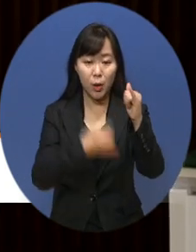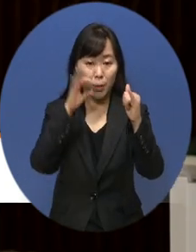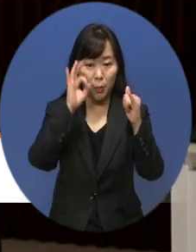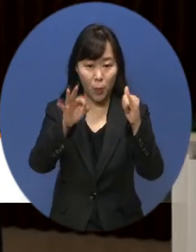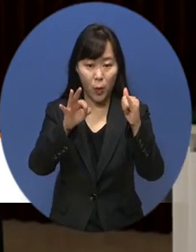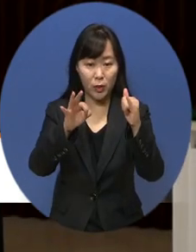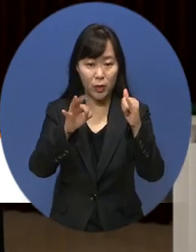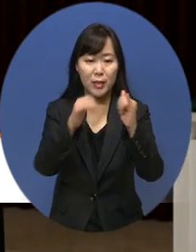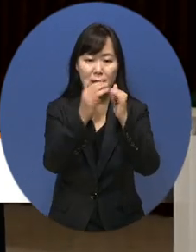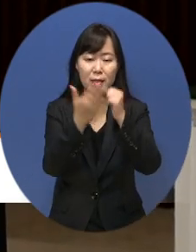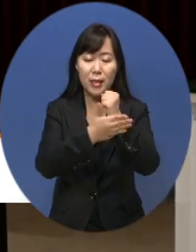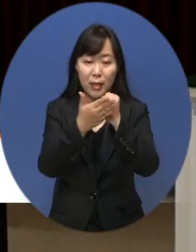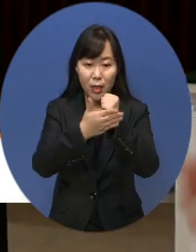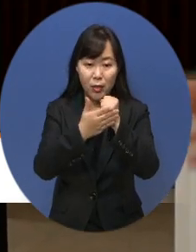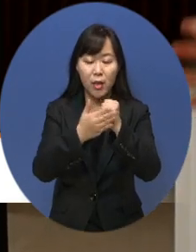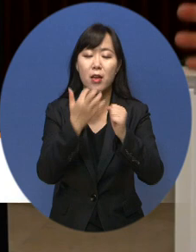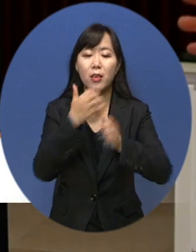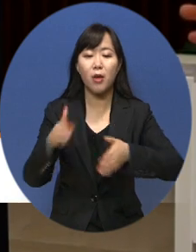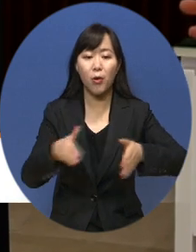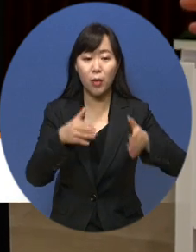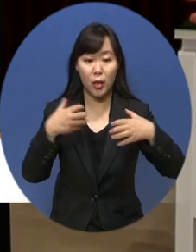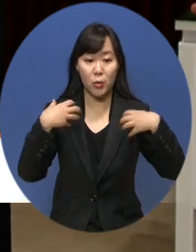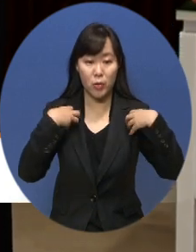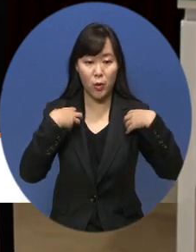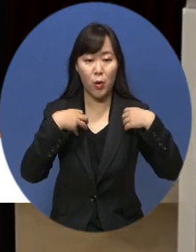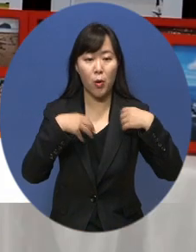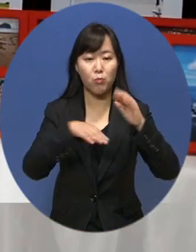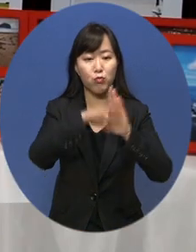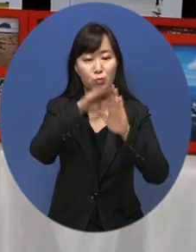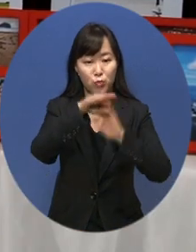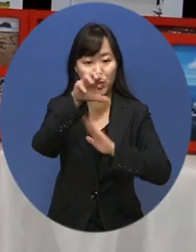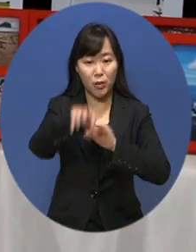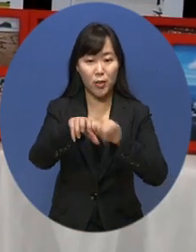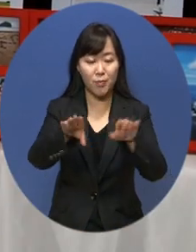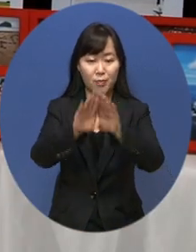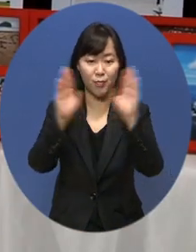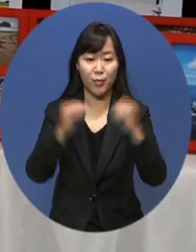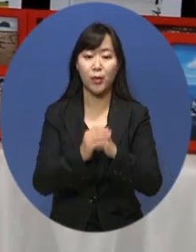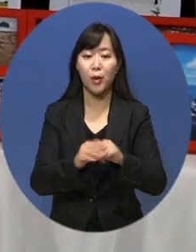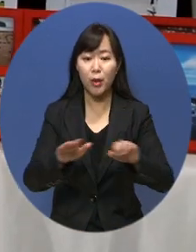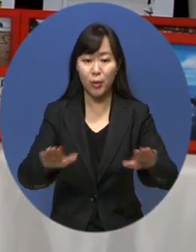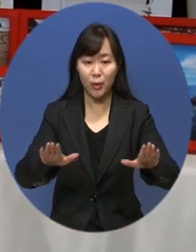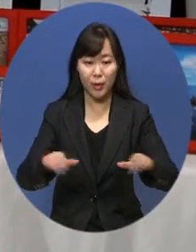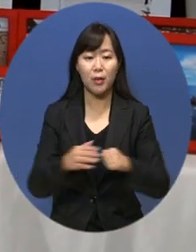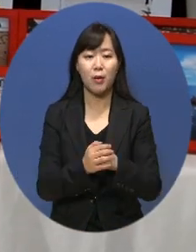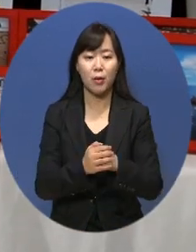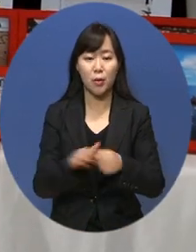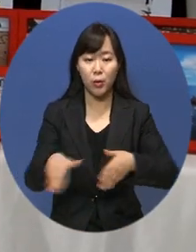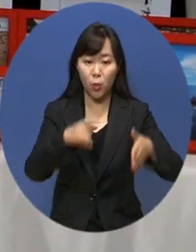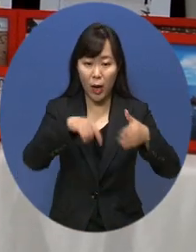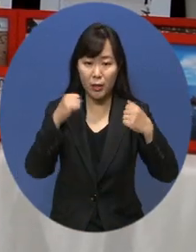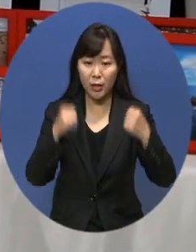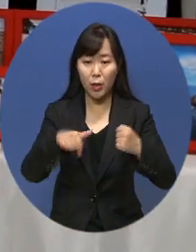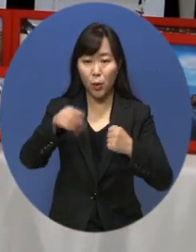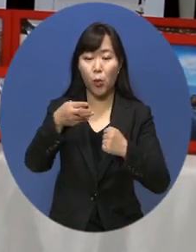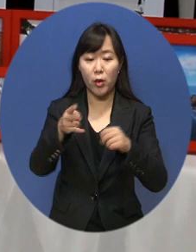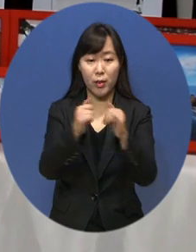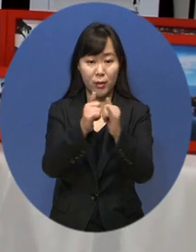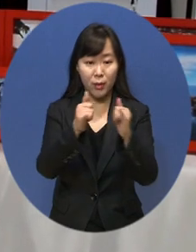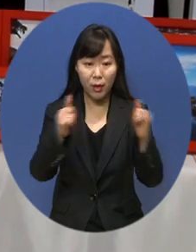사진전이 경기도청 북부청사에서 열렸습니다. 이번 전시회는 도내 거주